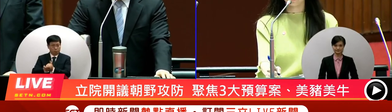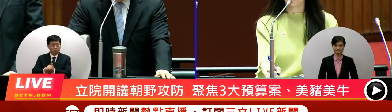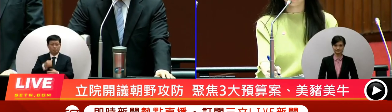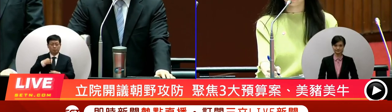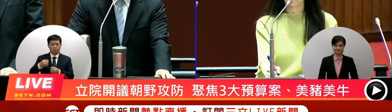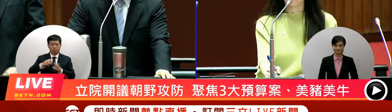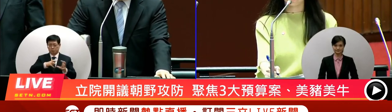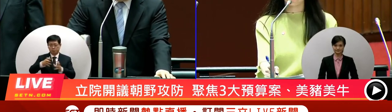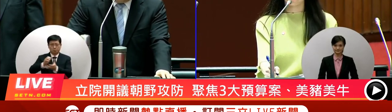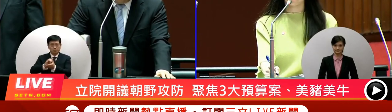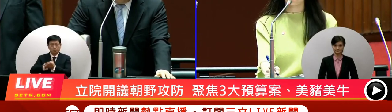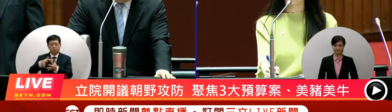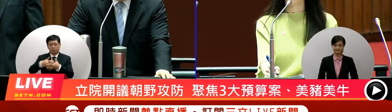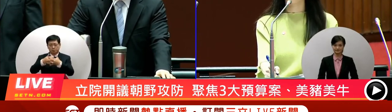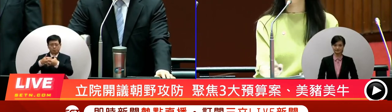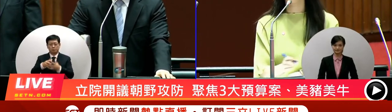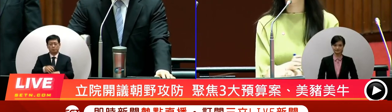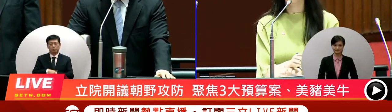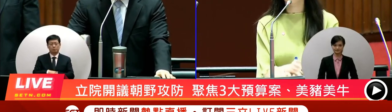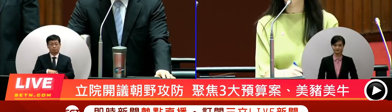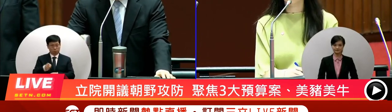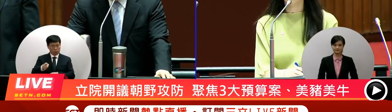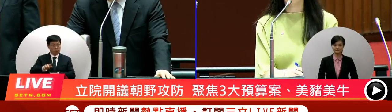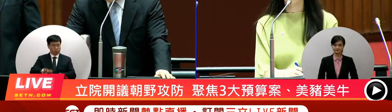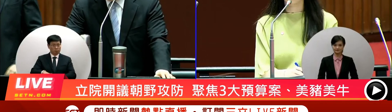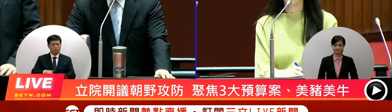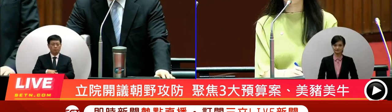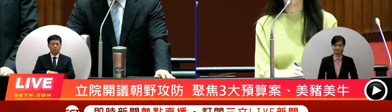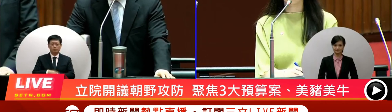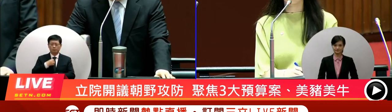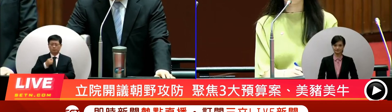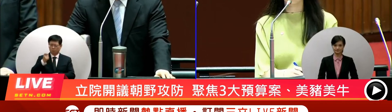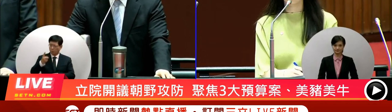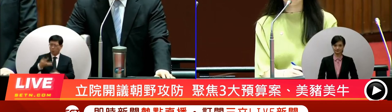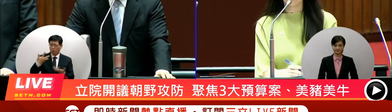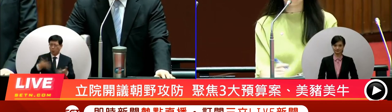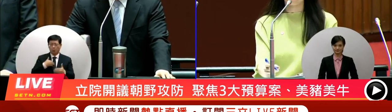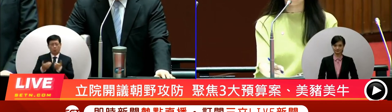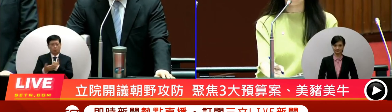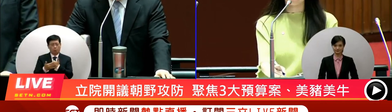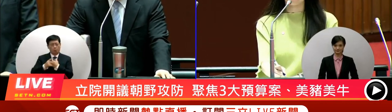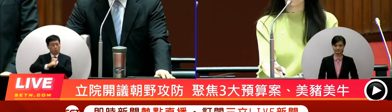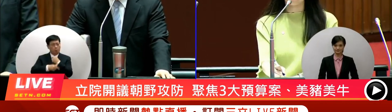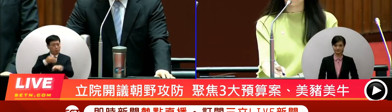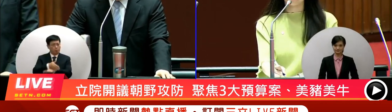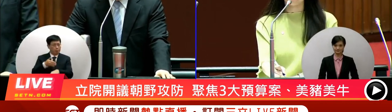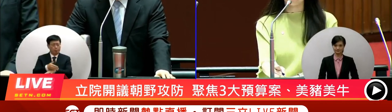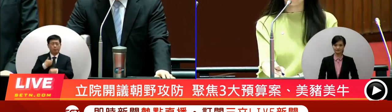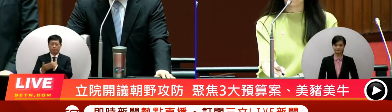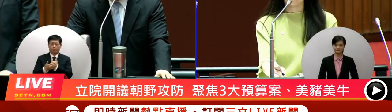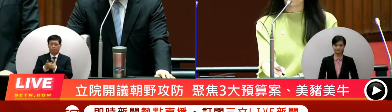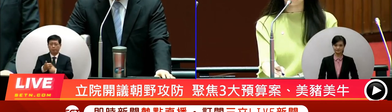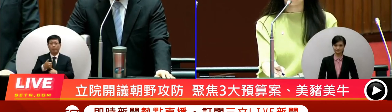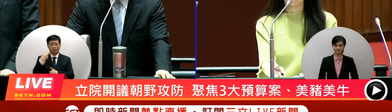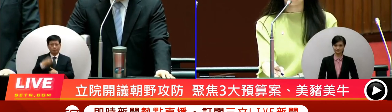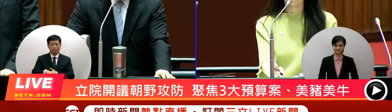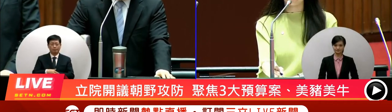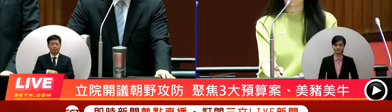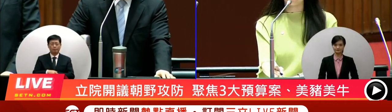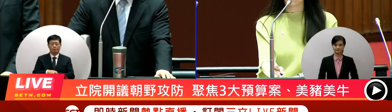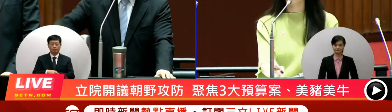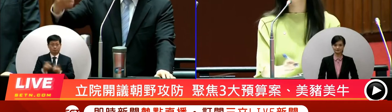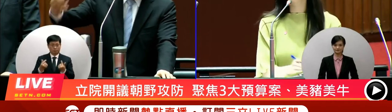国际友人美国，不但一再的通过友我的法案，对我们友善的法案，同时你看